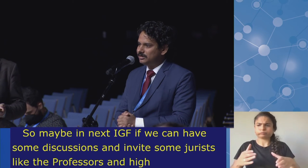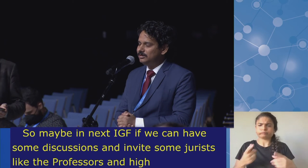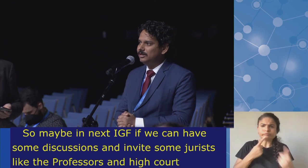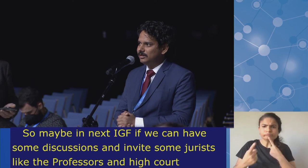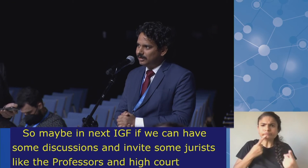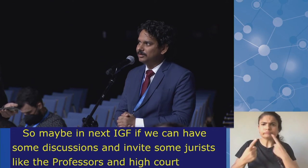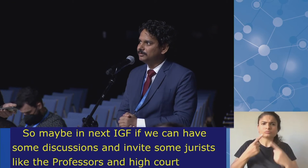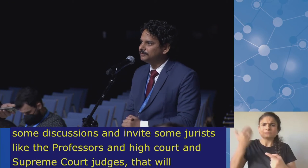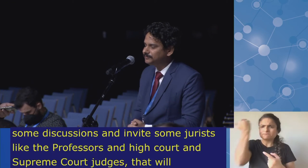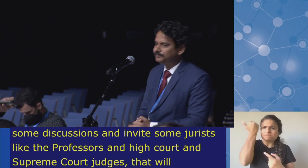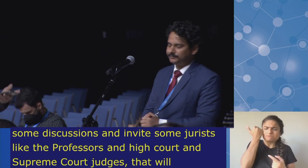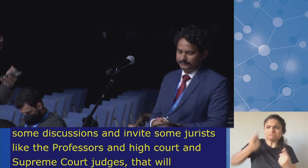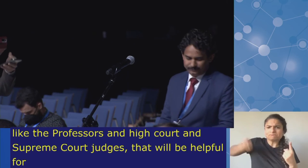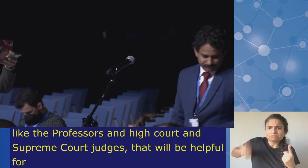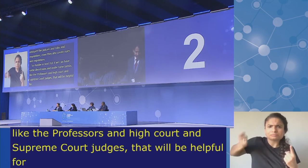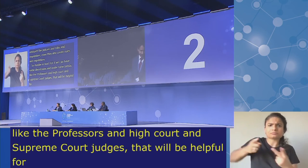судей